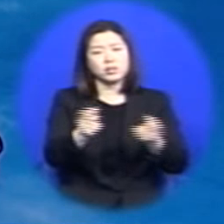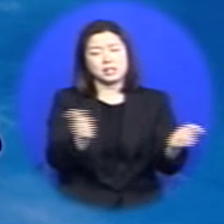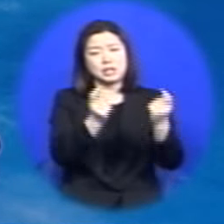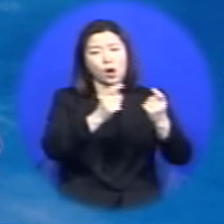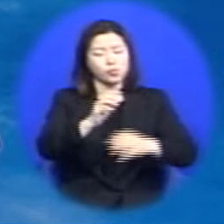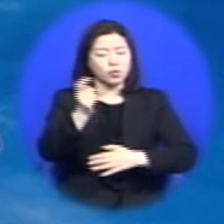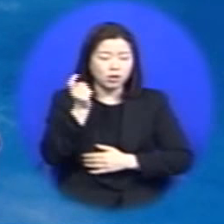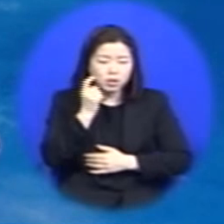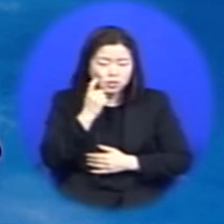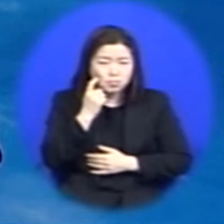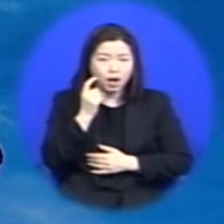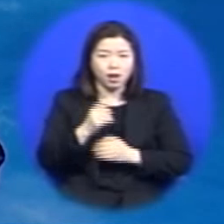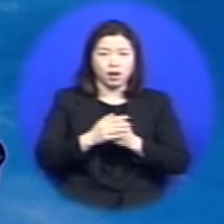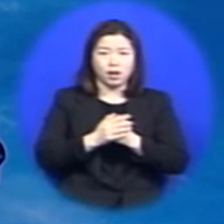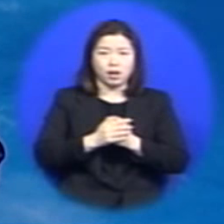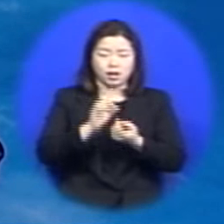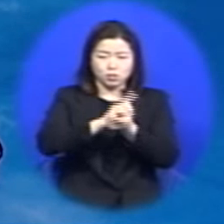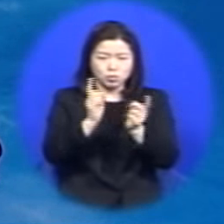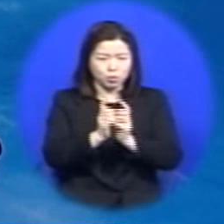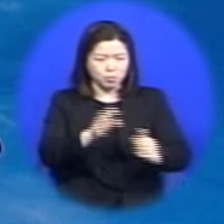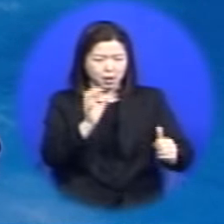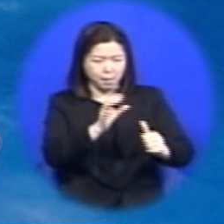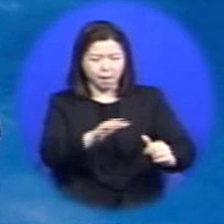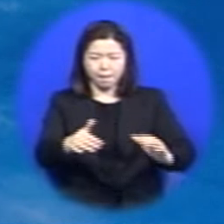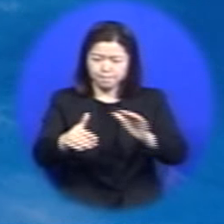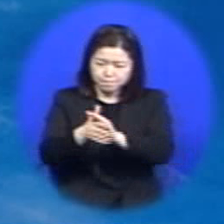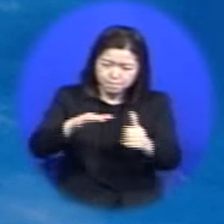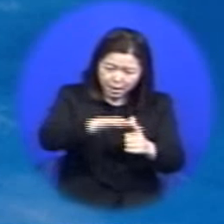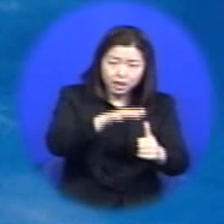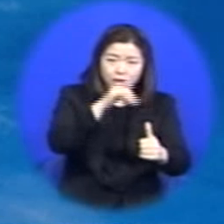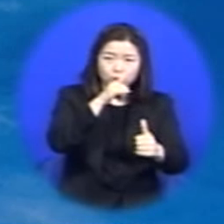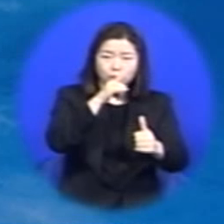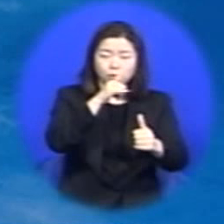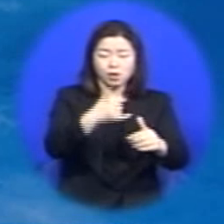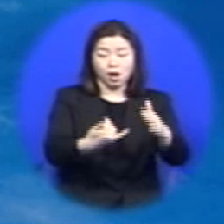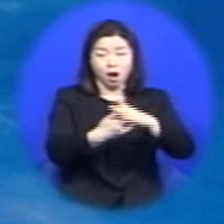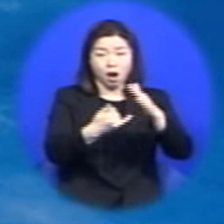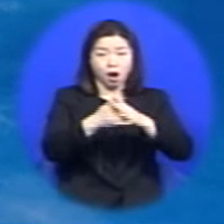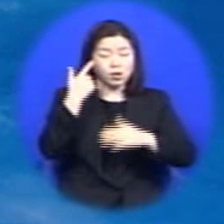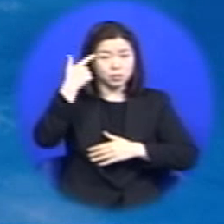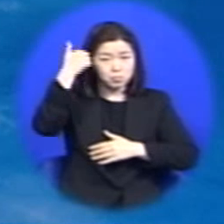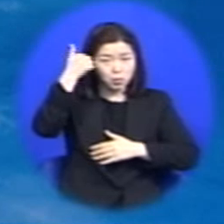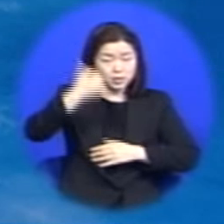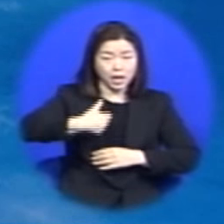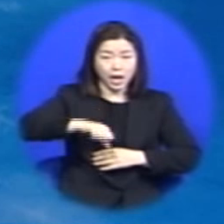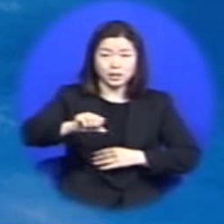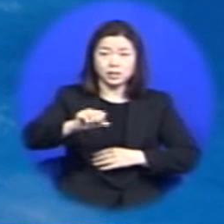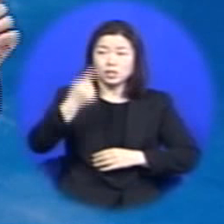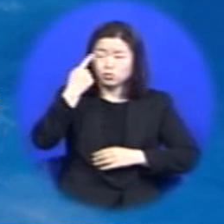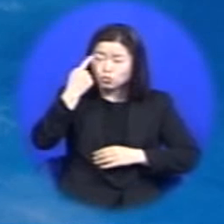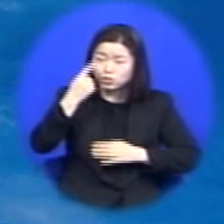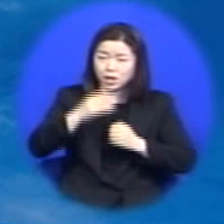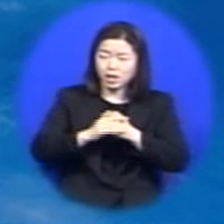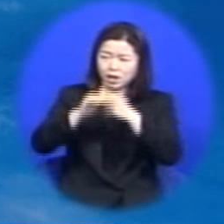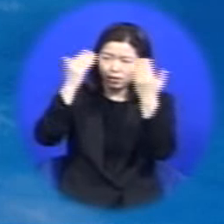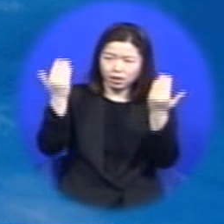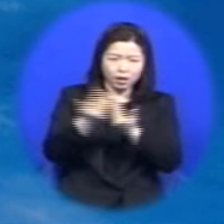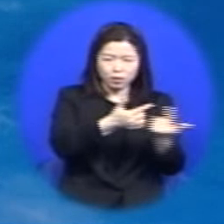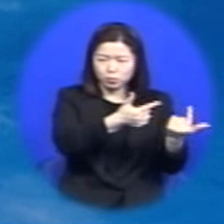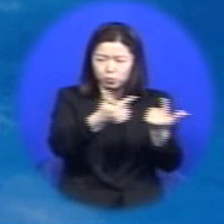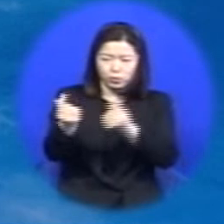거짓말하고 서로 비난하고, 그 어린 목사의 아들 어린 눈에 다 거짓말쟁이